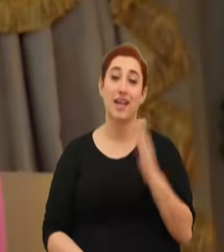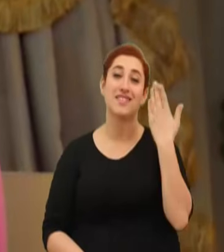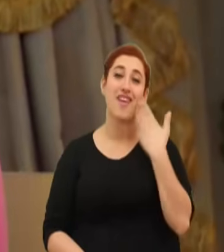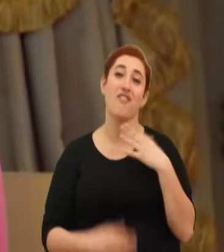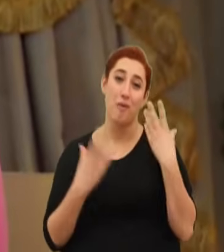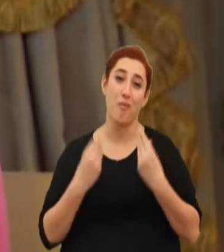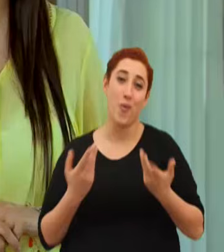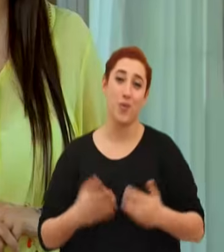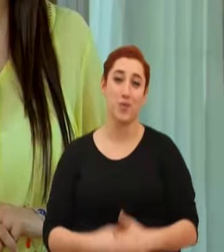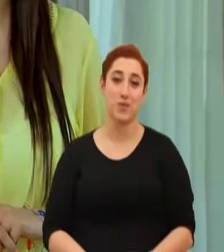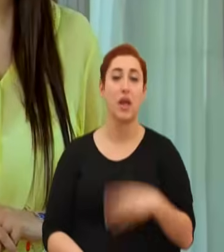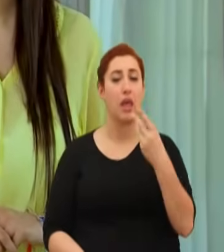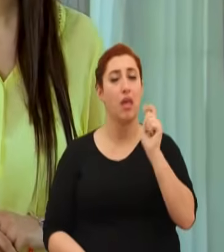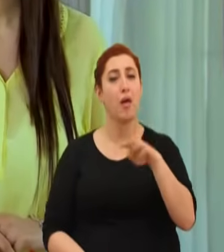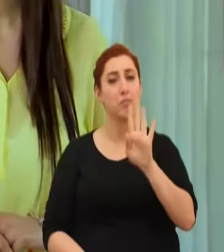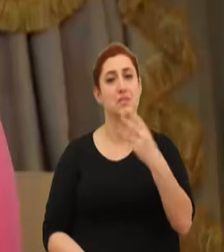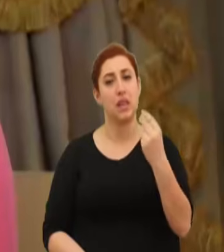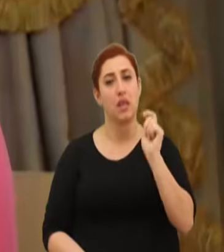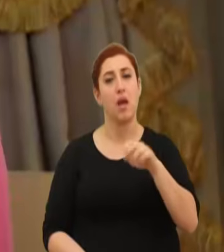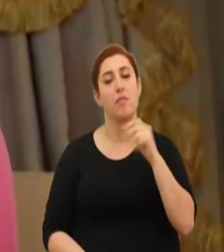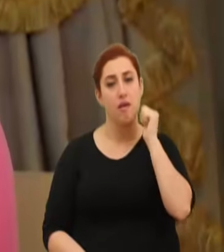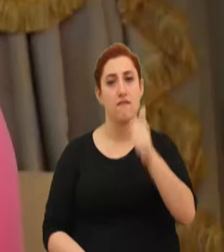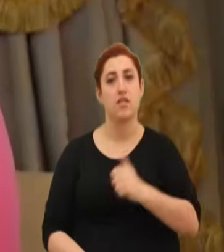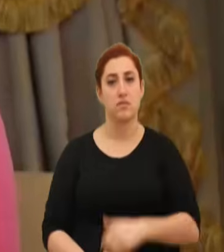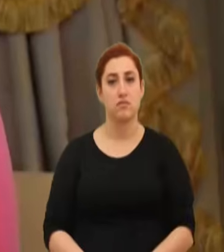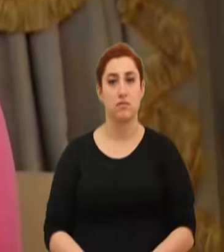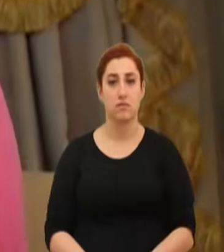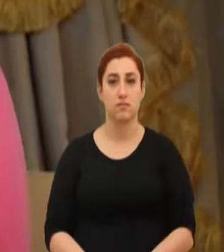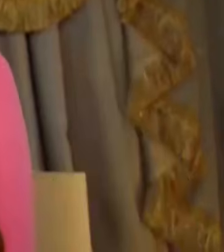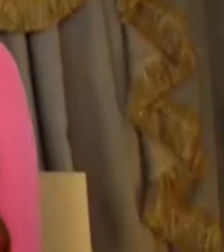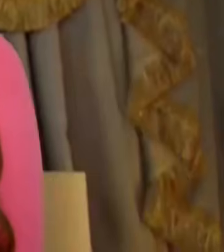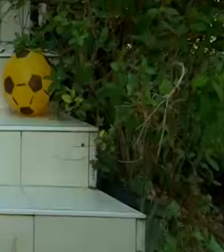Sevap da oldu bir yerde. İyi ettin ama, iyi ettin. Aferin.